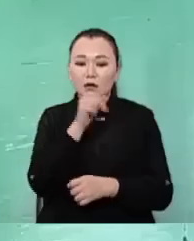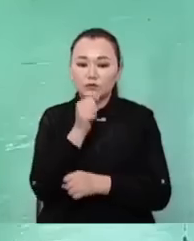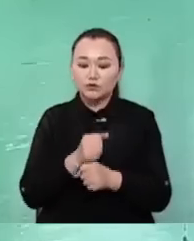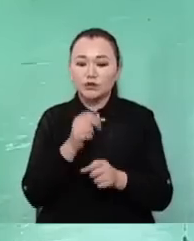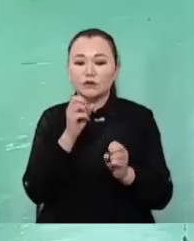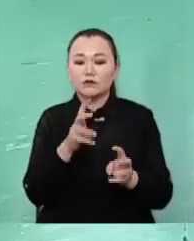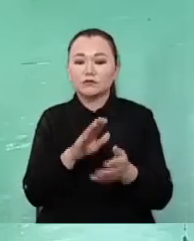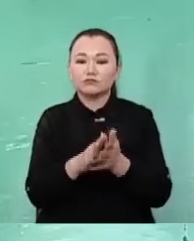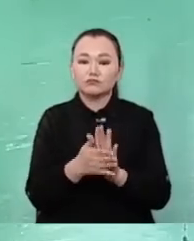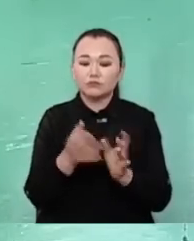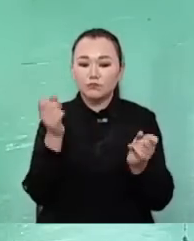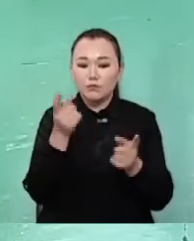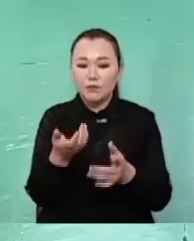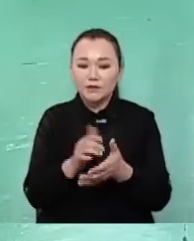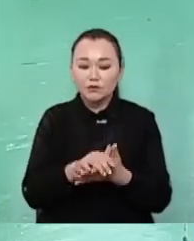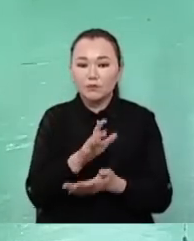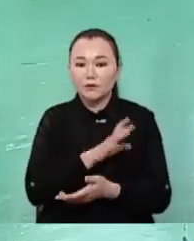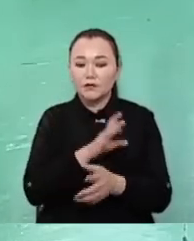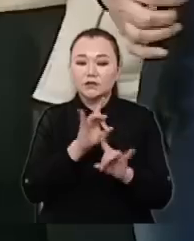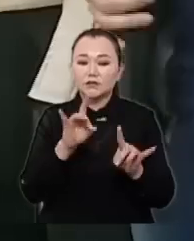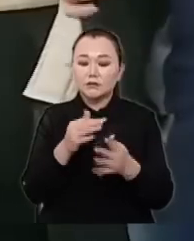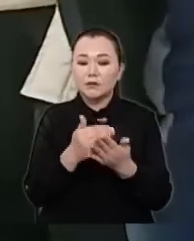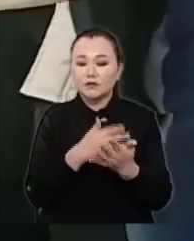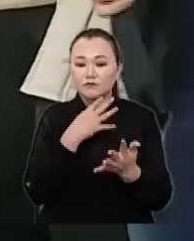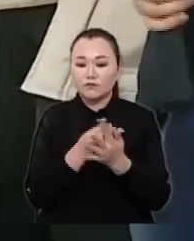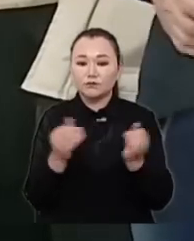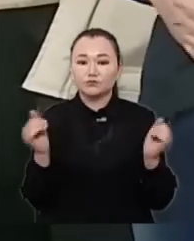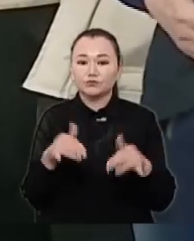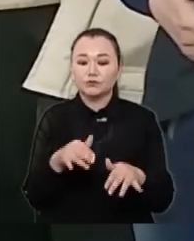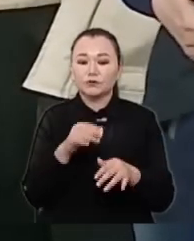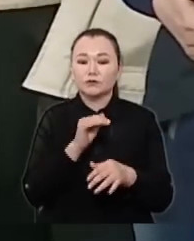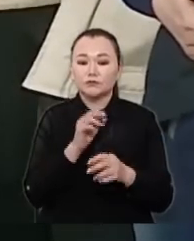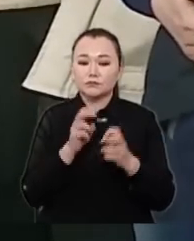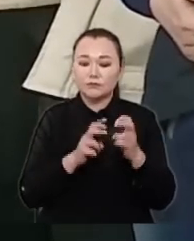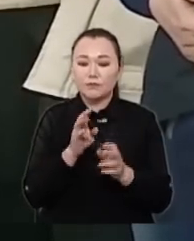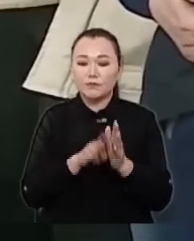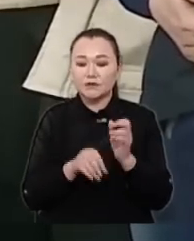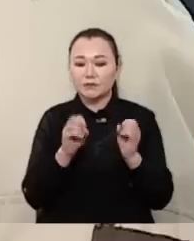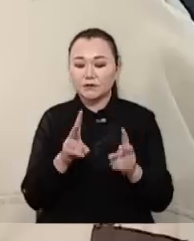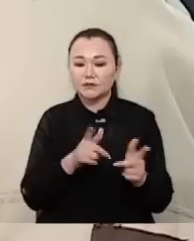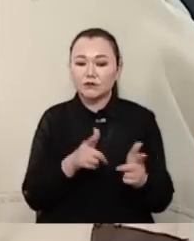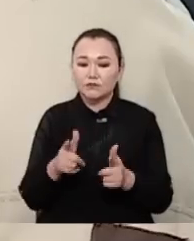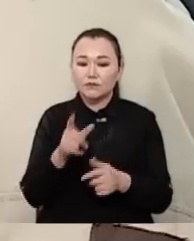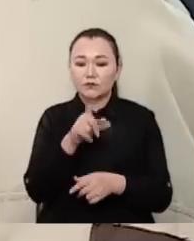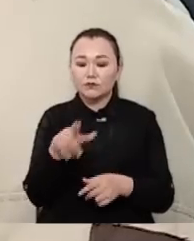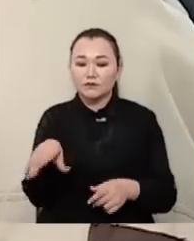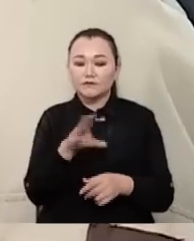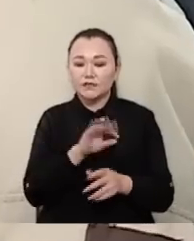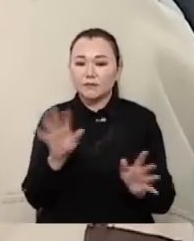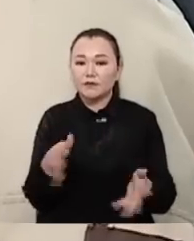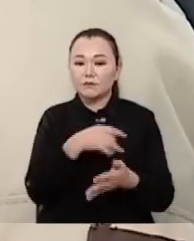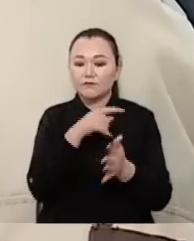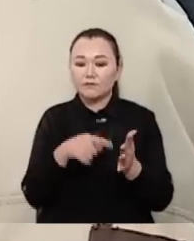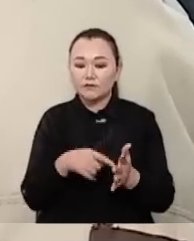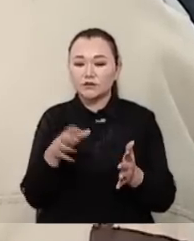хал-ахуалымен танысты, партияның сайлауалды тұғырнамасын түсіндірді. Ал жиынға келген ел өндірістегі қауіпсіздік пен маман даярлау мәселесін көтеріп отыр. Өңір халқы